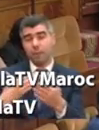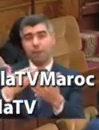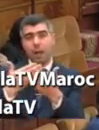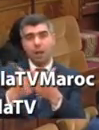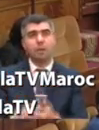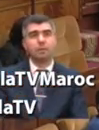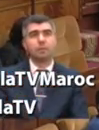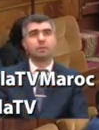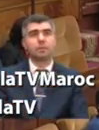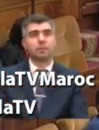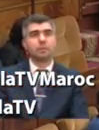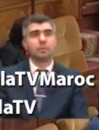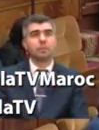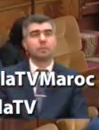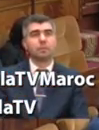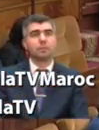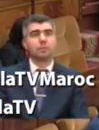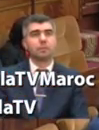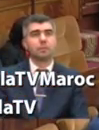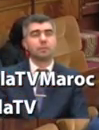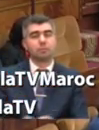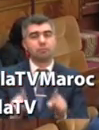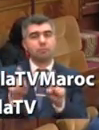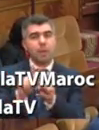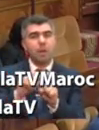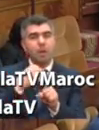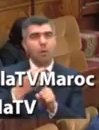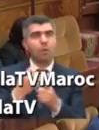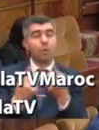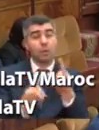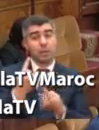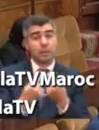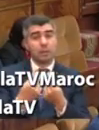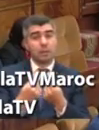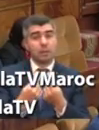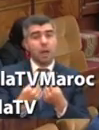هو تكلمتم عن التجهيزات، يجب